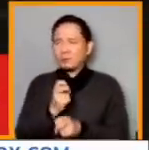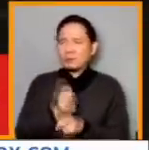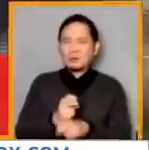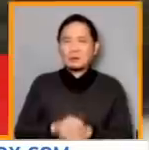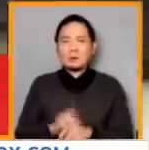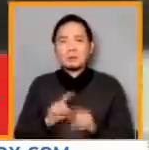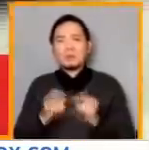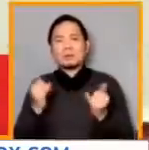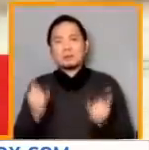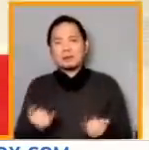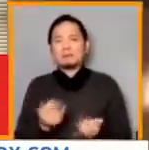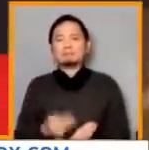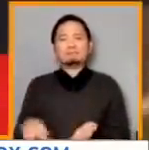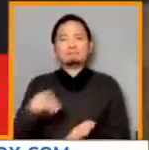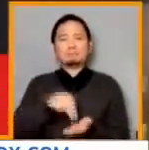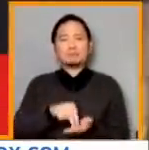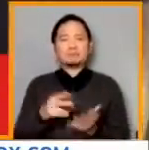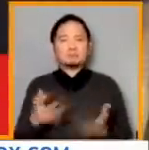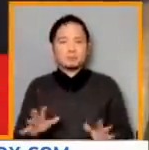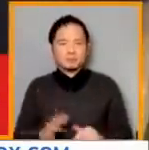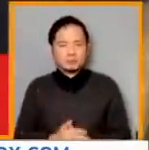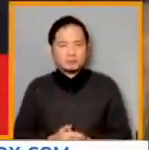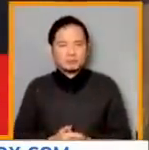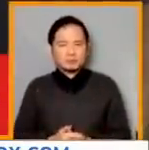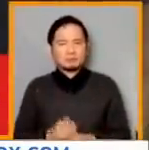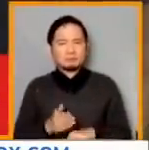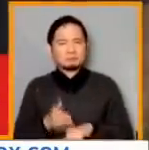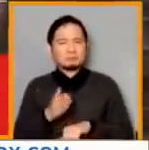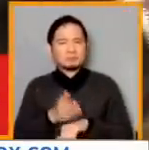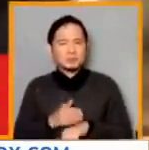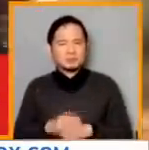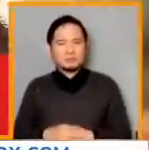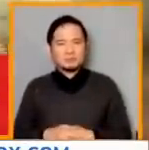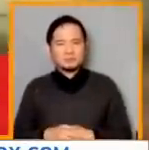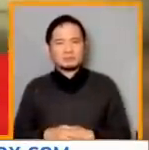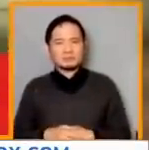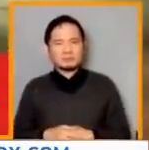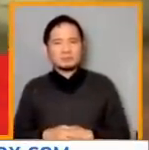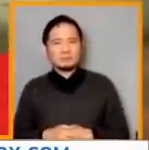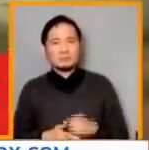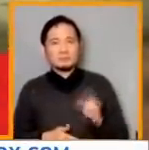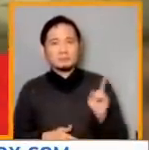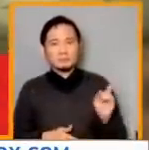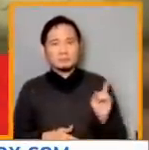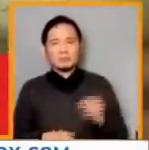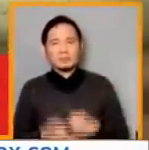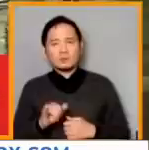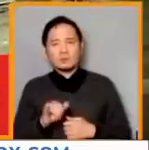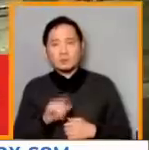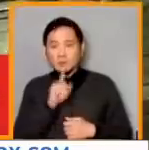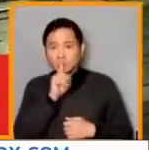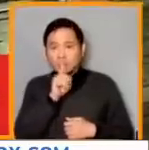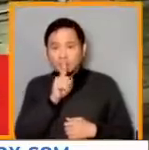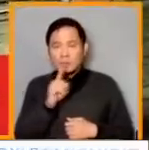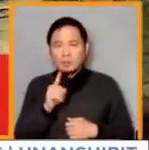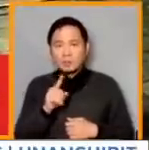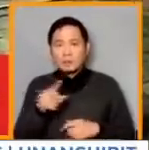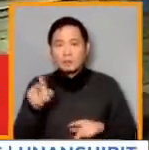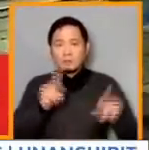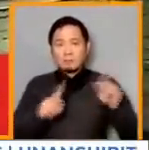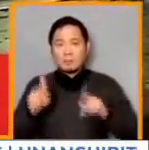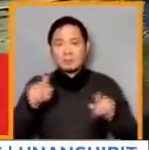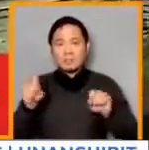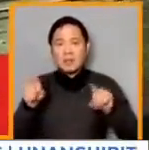bumabawi na rin. Kapag Baklaran Day, mas mahigpit ang mga otoridad. Hindi nila hinahayaang mapuno ng mga nagtitinda ang harapan ng simbahan